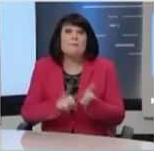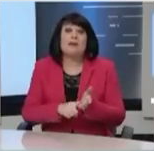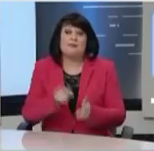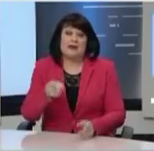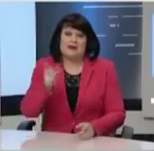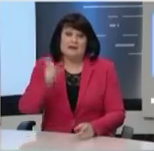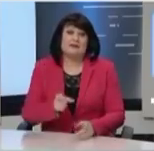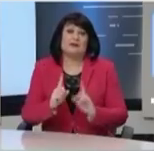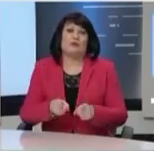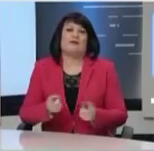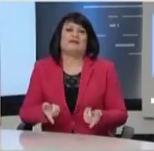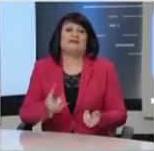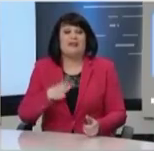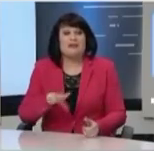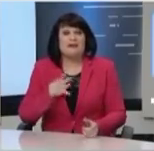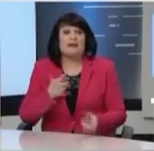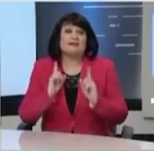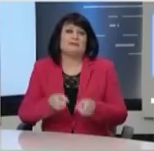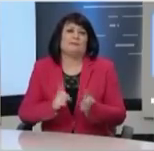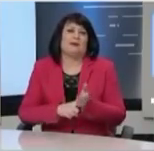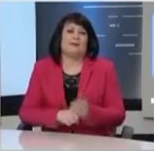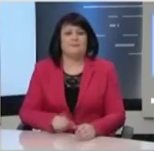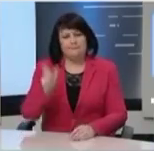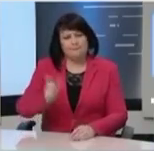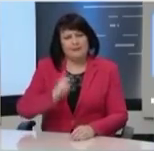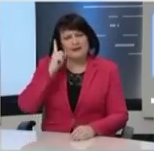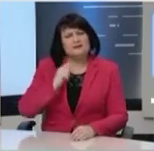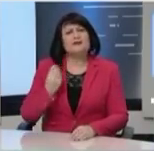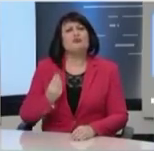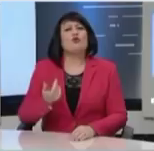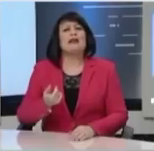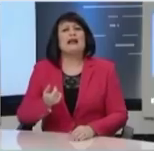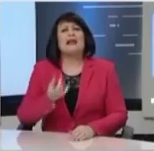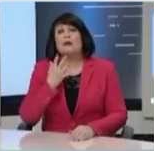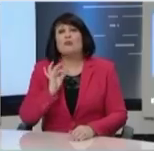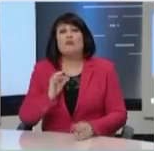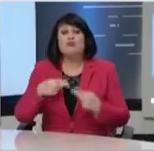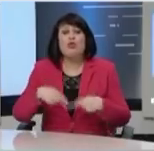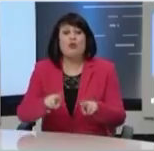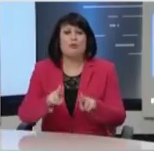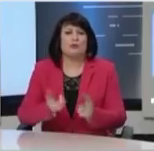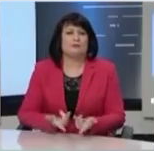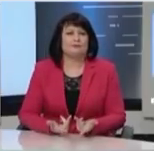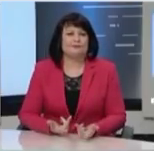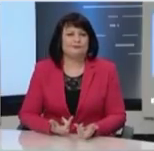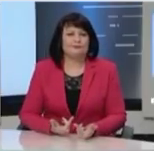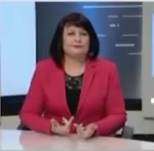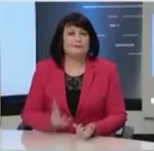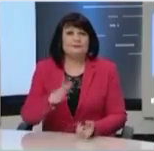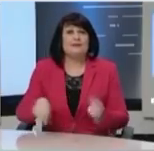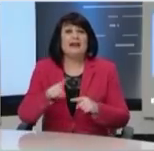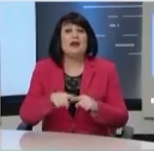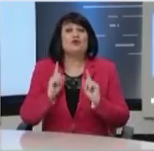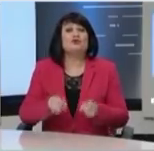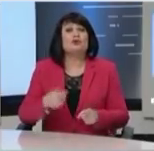δεν θέλετε. Και επειδή ξέρετε πολύ καλά ποιον λόγο, ποιον δρόμο επιλέγει ο ελληνικός λαός